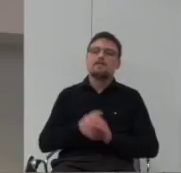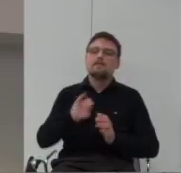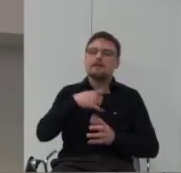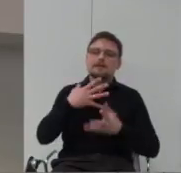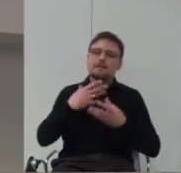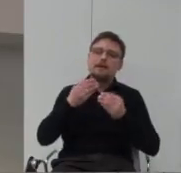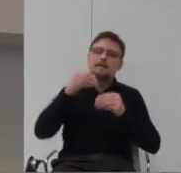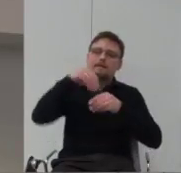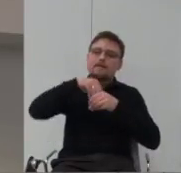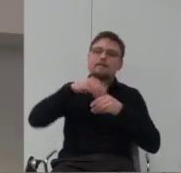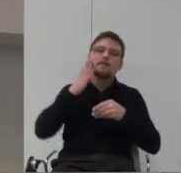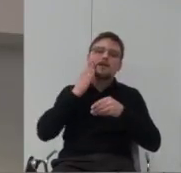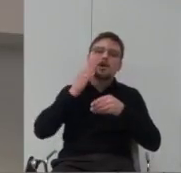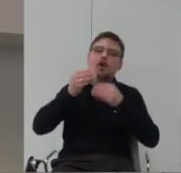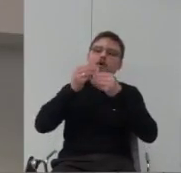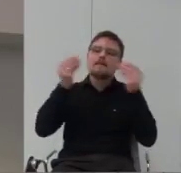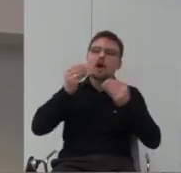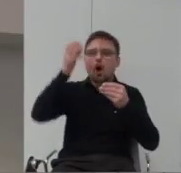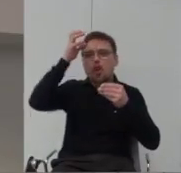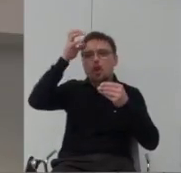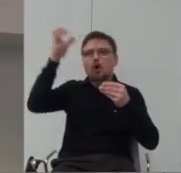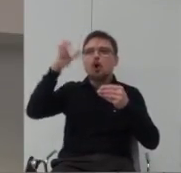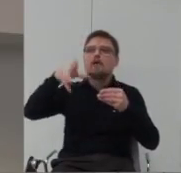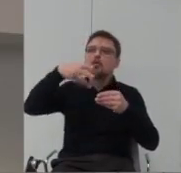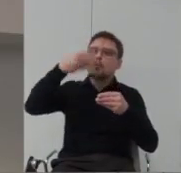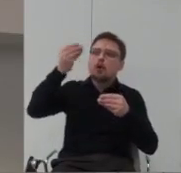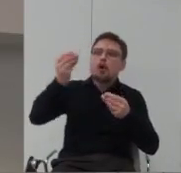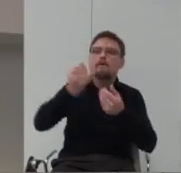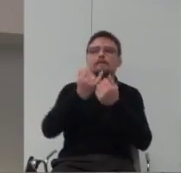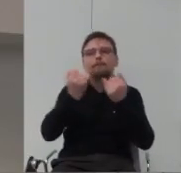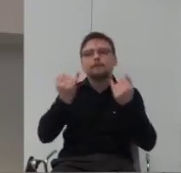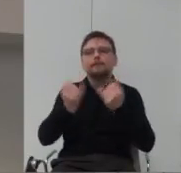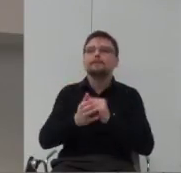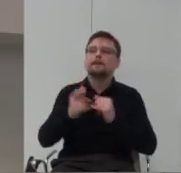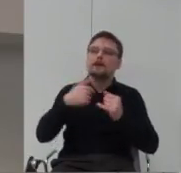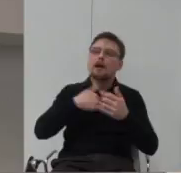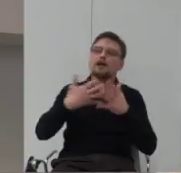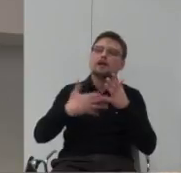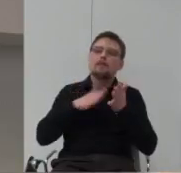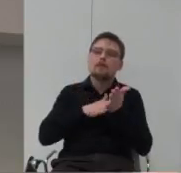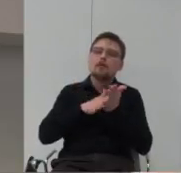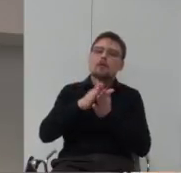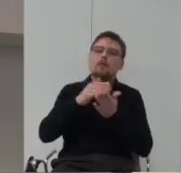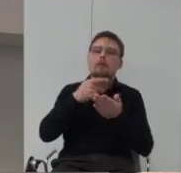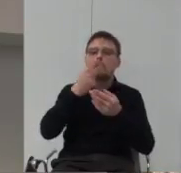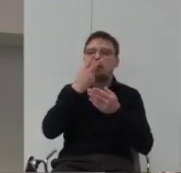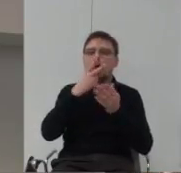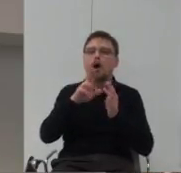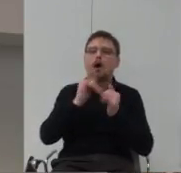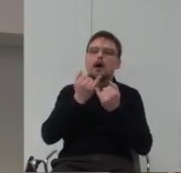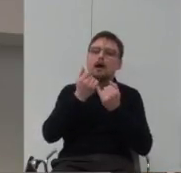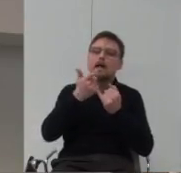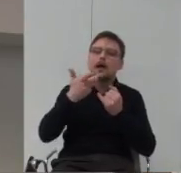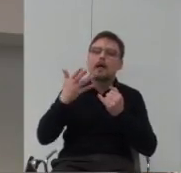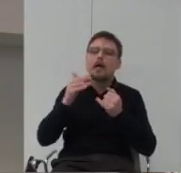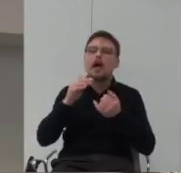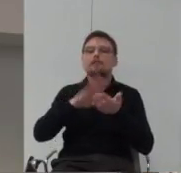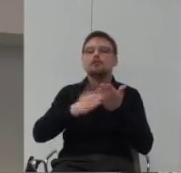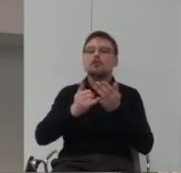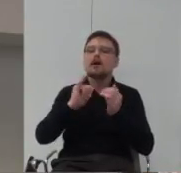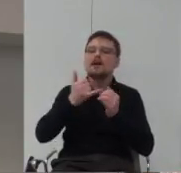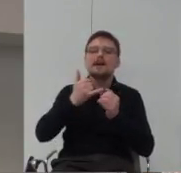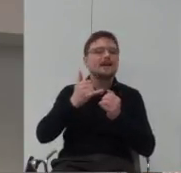intelektualną, czy jak to nazwiemy, duchową, kulturową z mieszkania. Chciałbym na początku